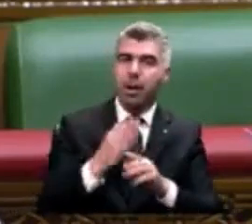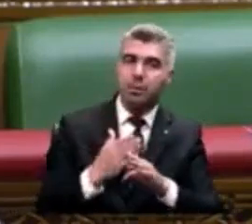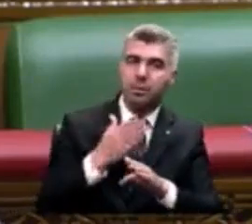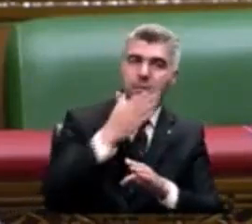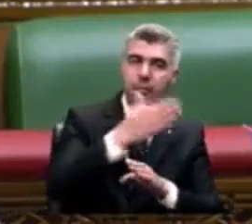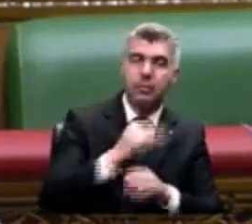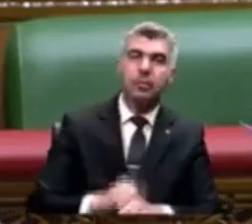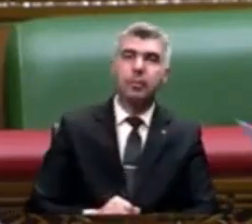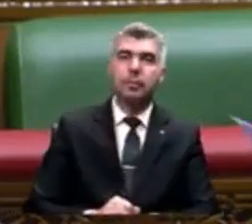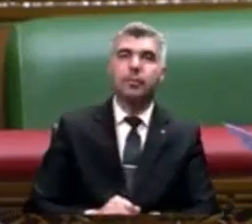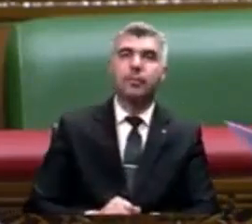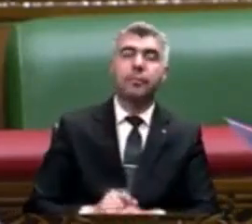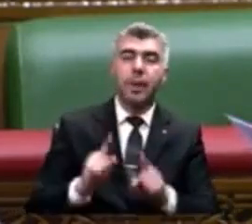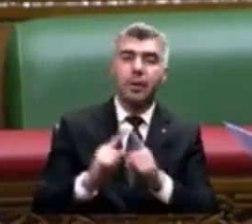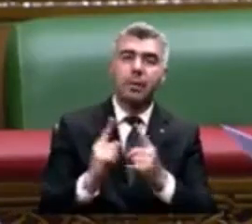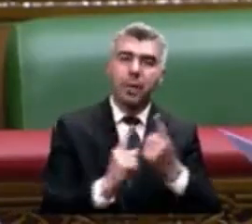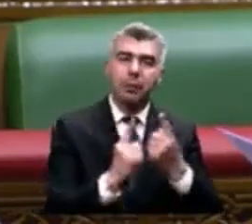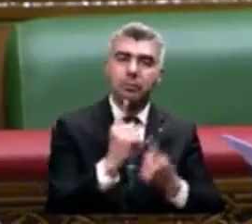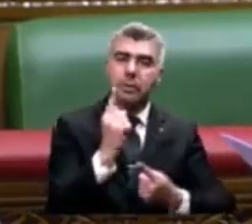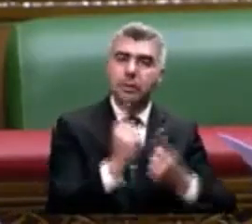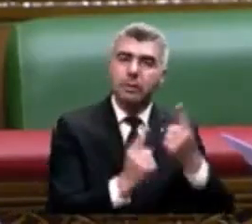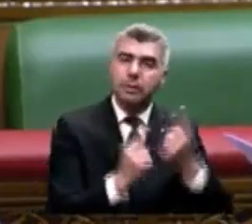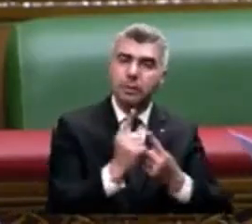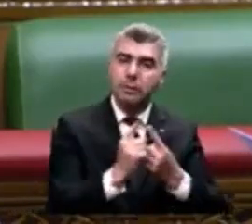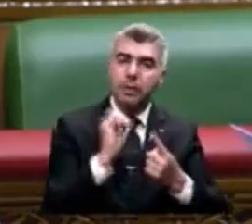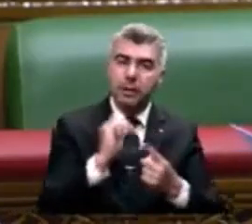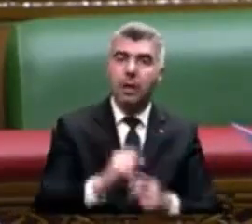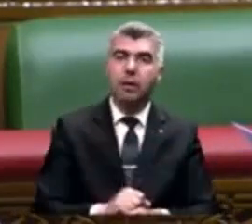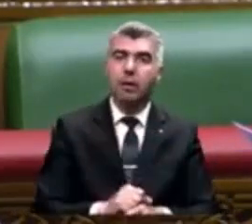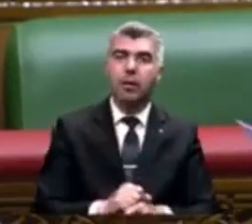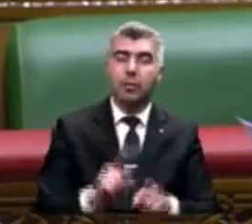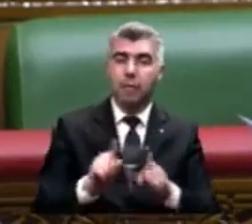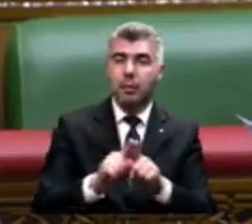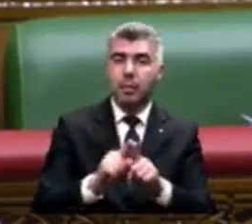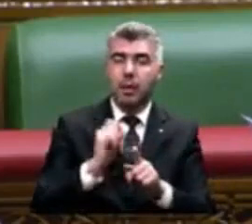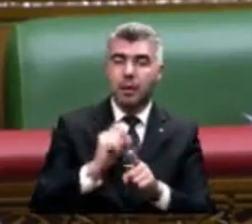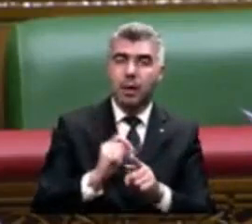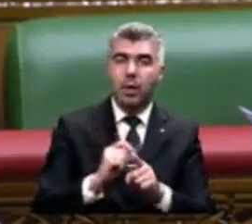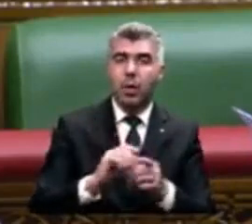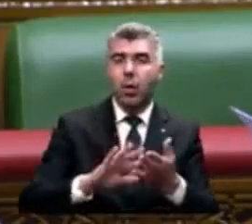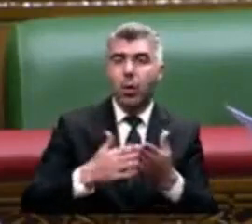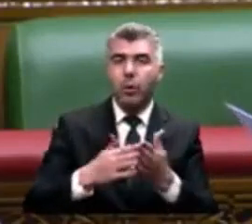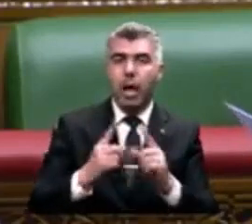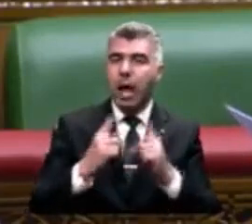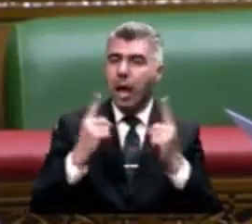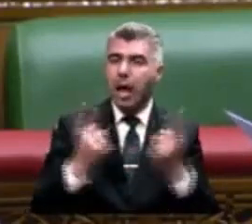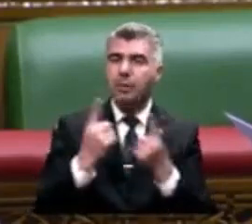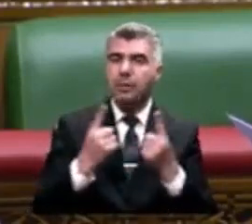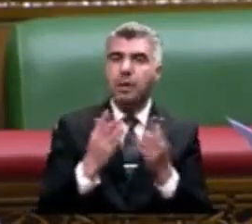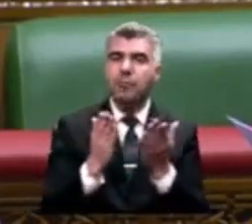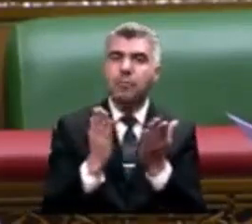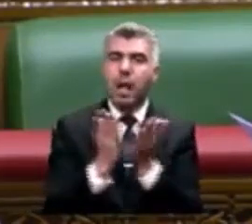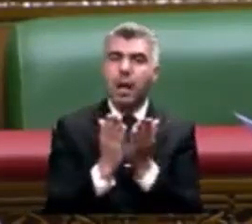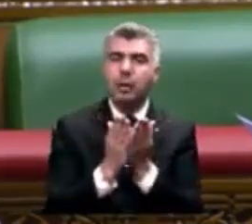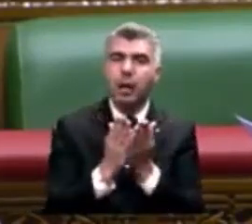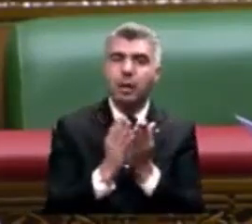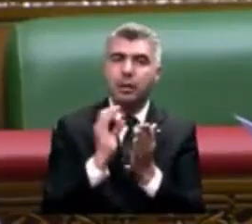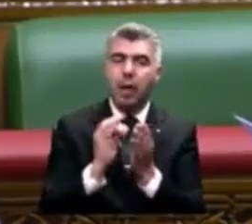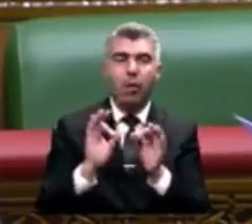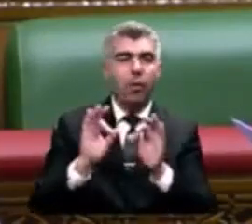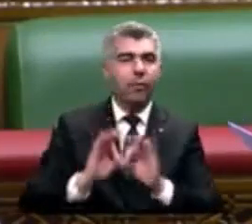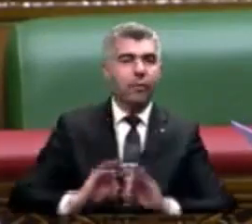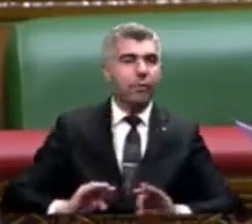الذي سيشل لا محل الحركة بالقطاع وسيؤثر سلبا على السير العادي للدراسة بالقطاع العمومي، كما ستكون